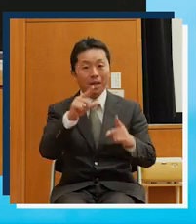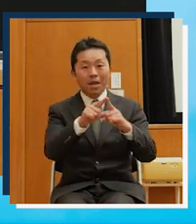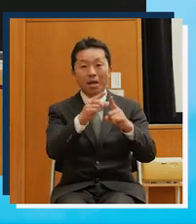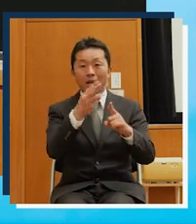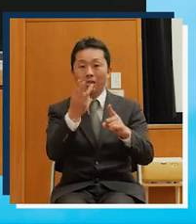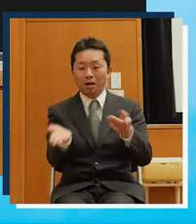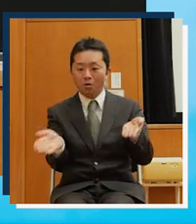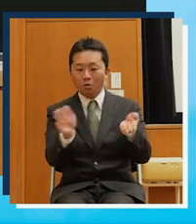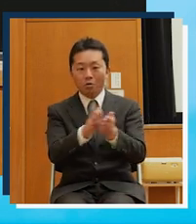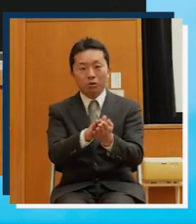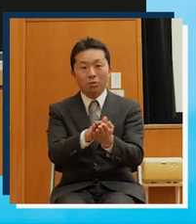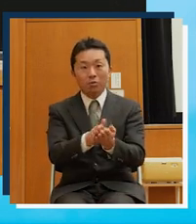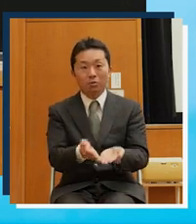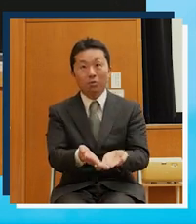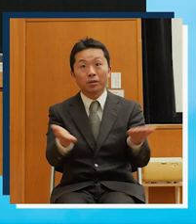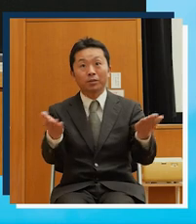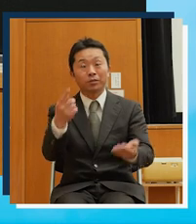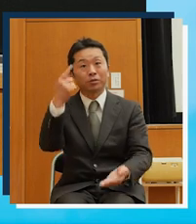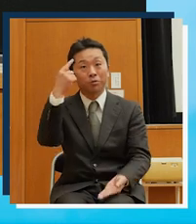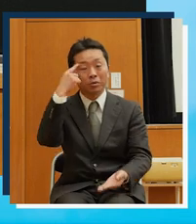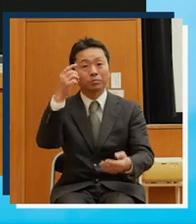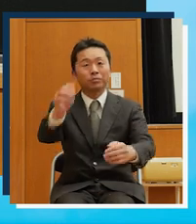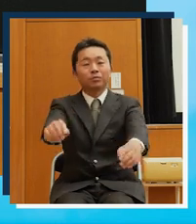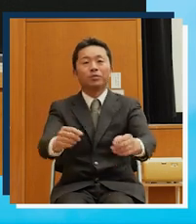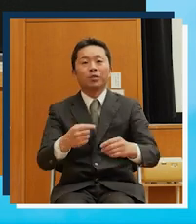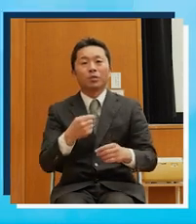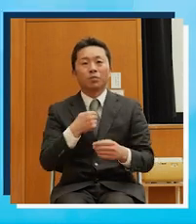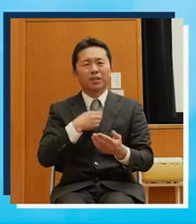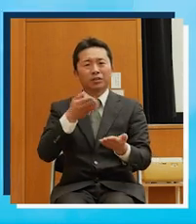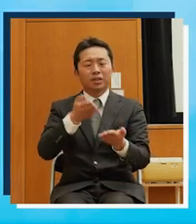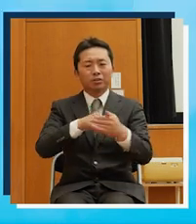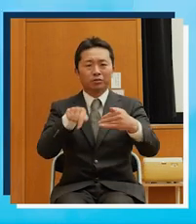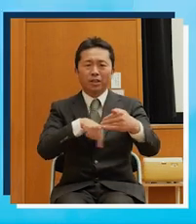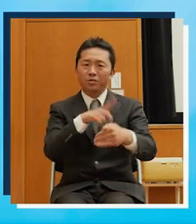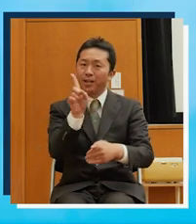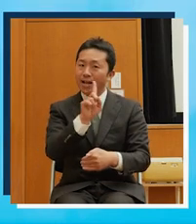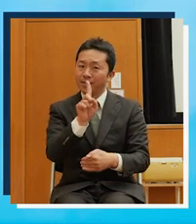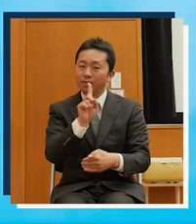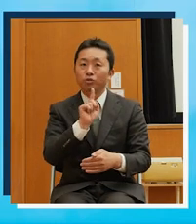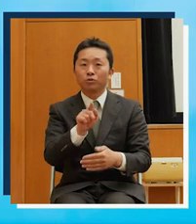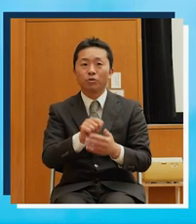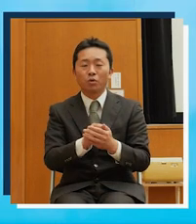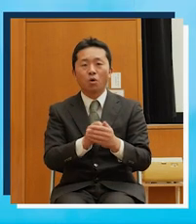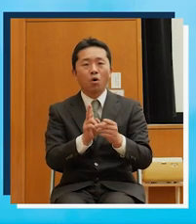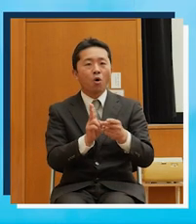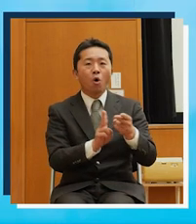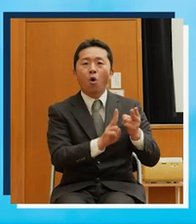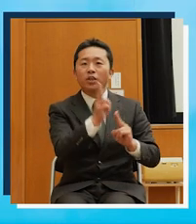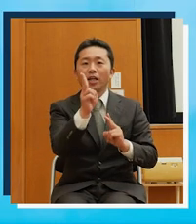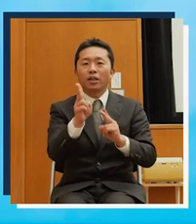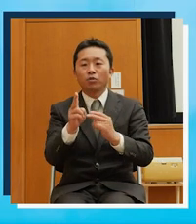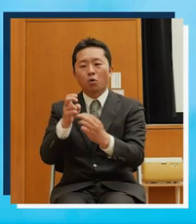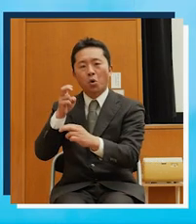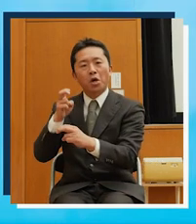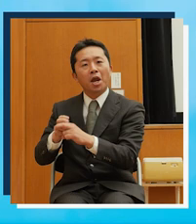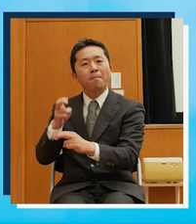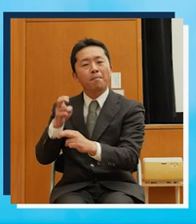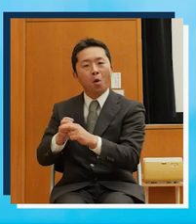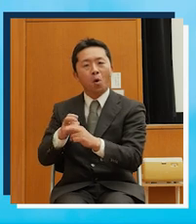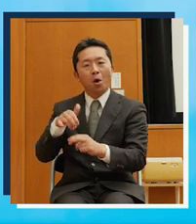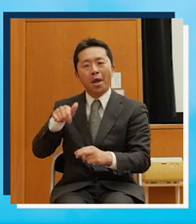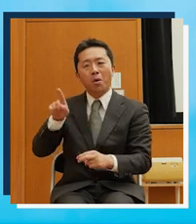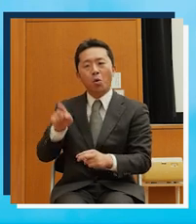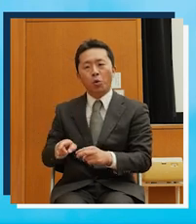あの2折りにしてるものでございますあの私の話はですねここにありますように沖縄と日本国のこと